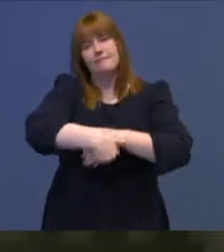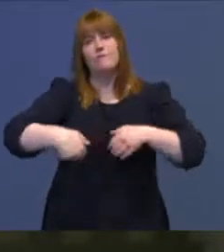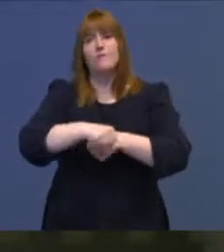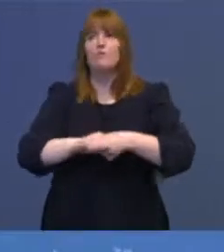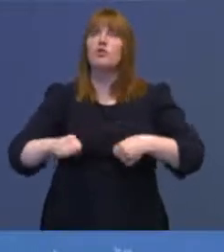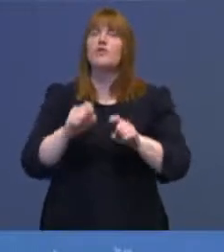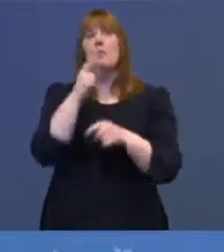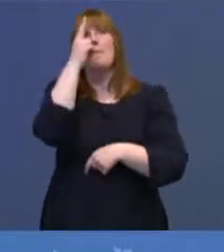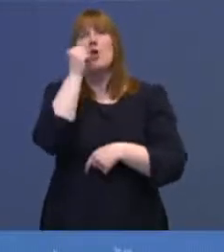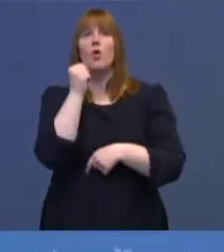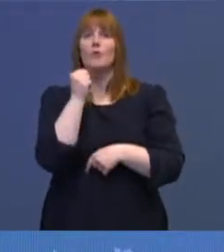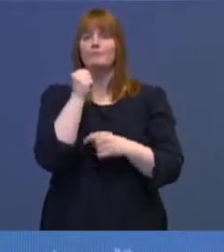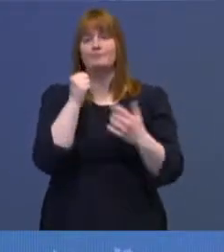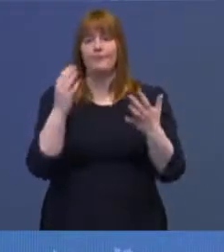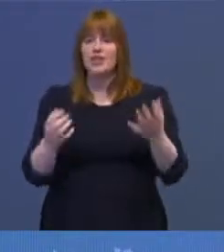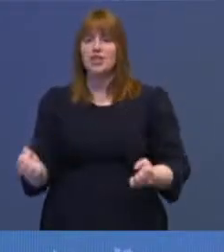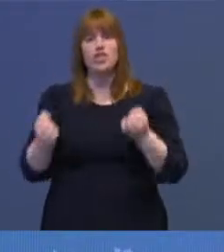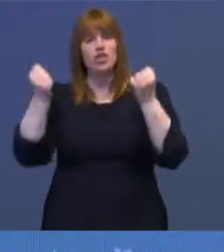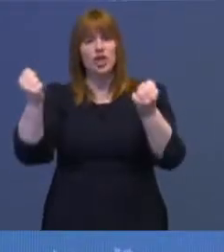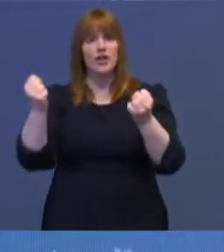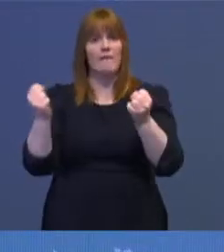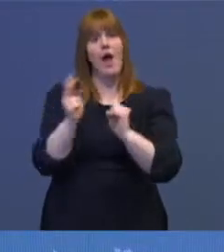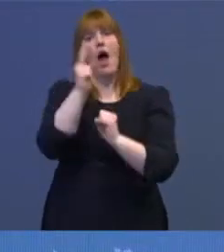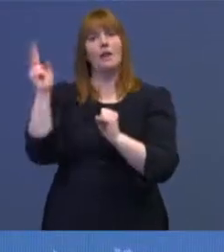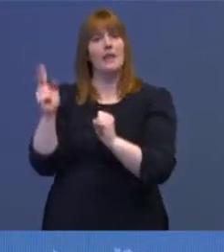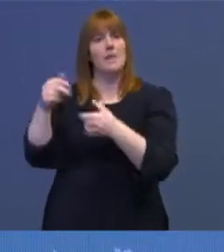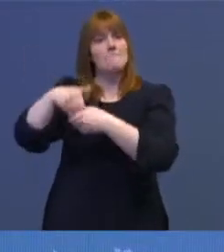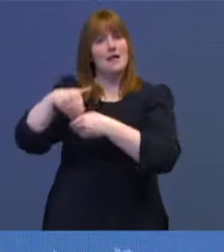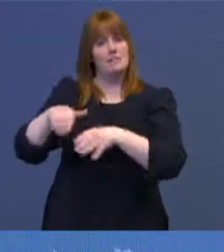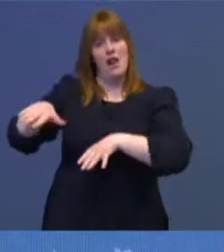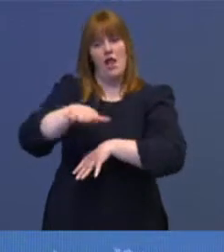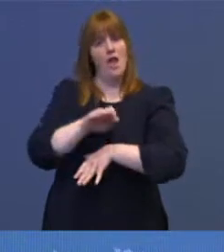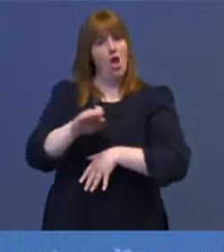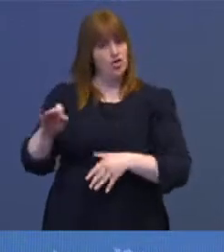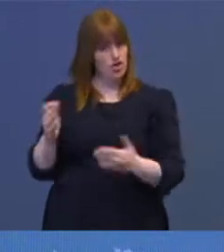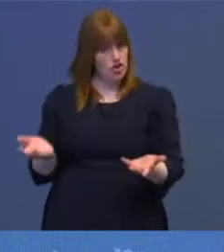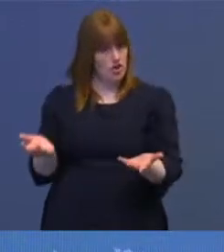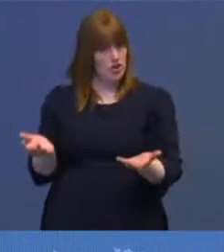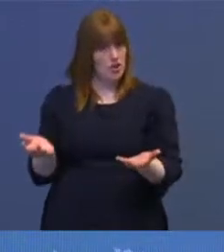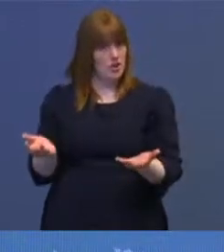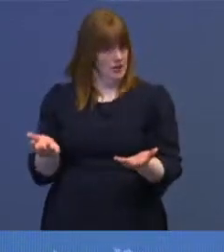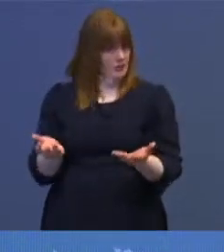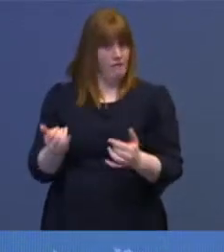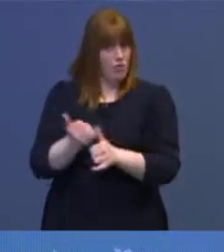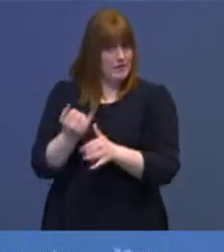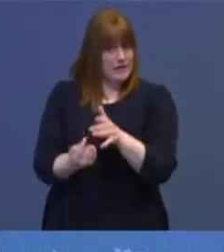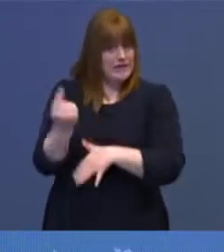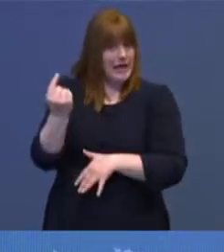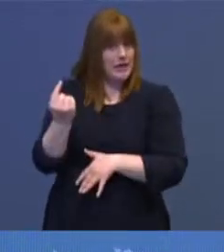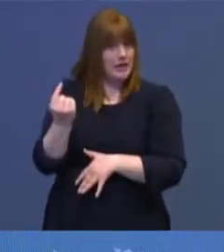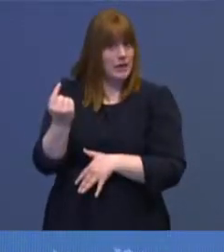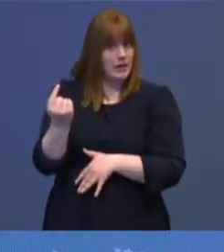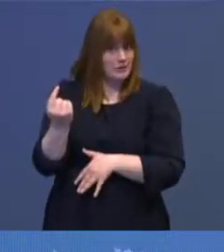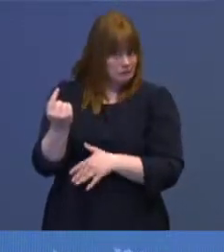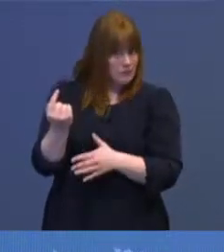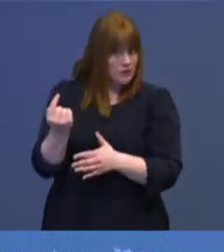forsvar av alliansens andre medlemsland i øst. Hvordan skal det skje, og vil du ha med deg noen løfter